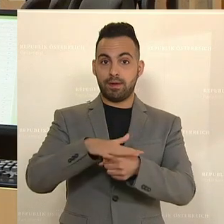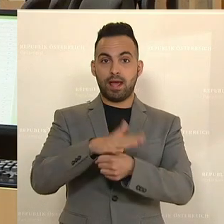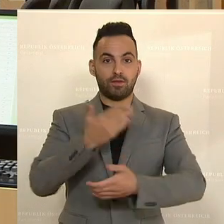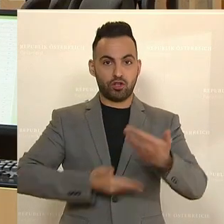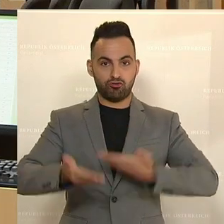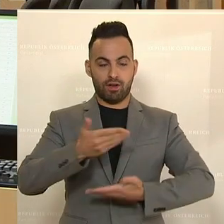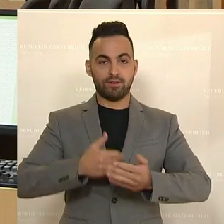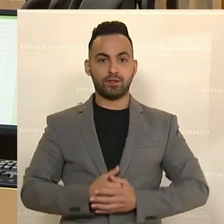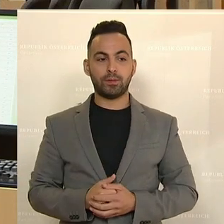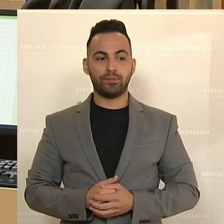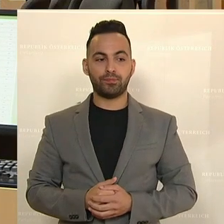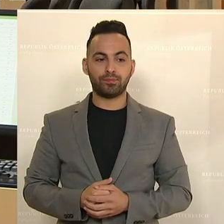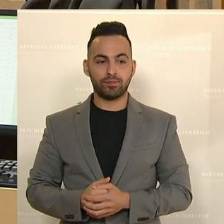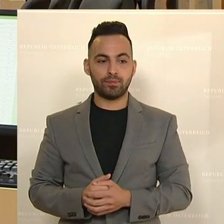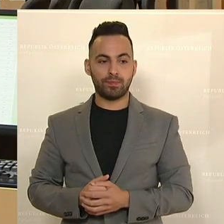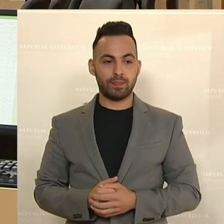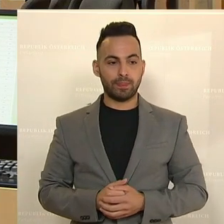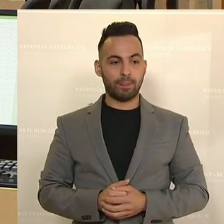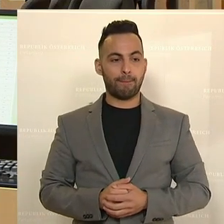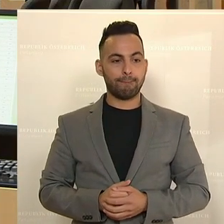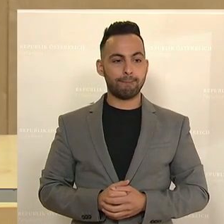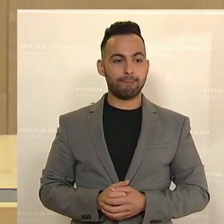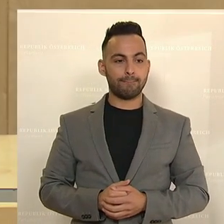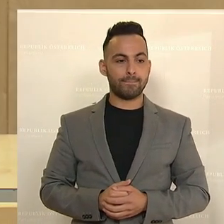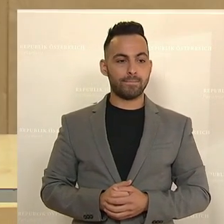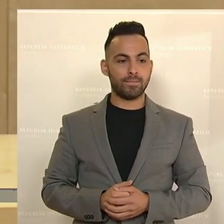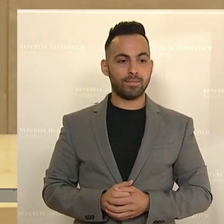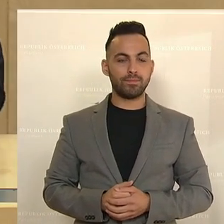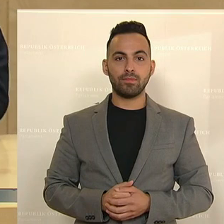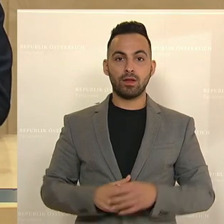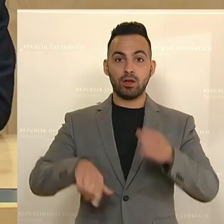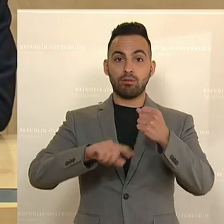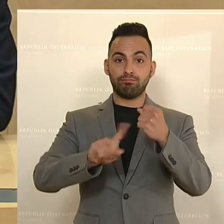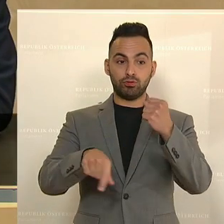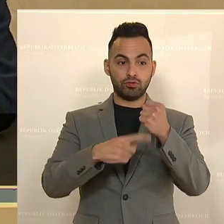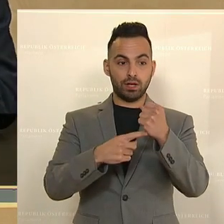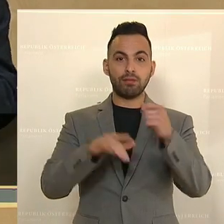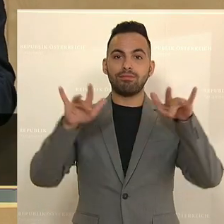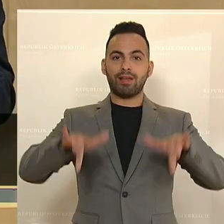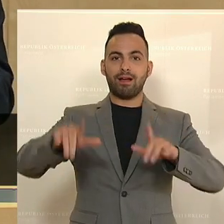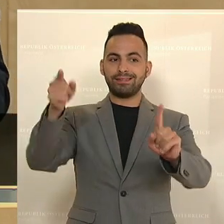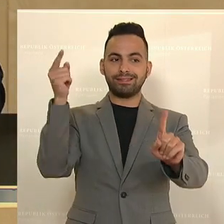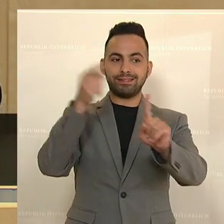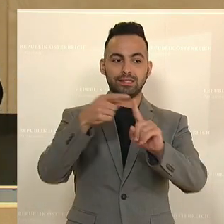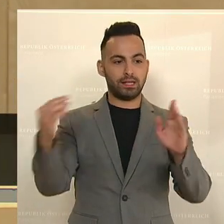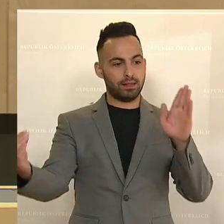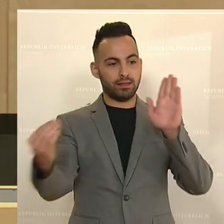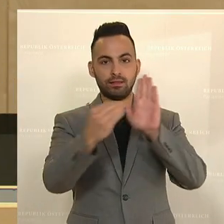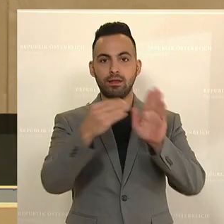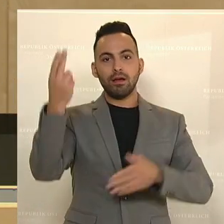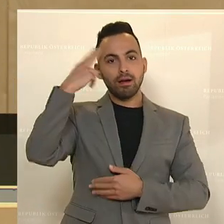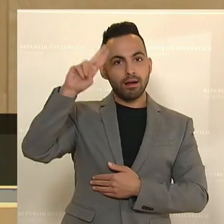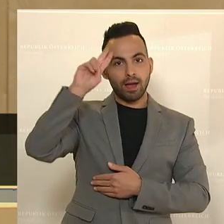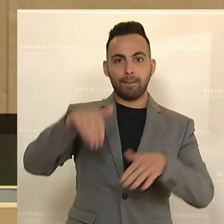Erwin Angerer, FPÖ, spricht. Wir haben in diesem Budget eigentlich als eines der wesentlichen Ziele definiert bekommen vom Herrn